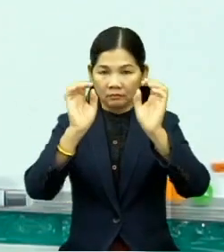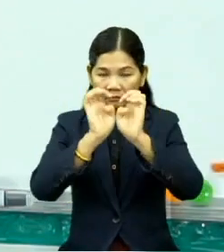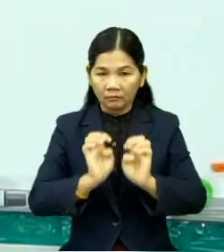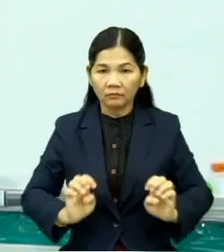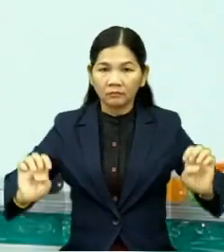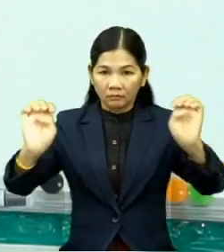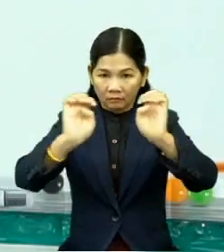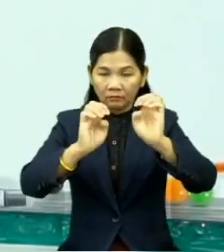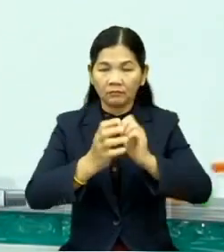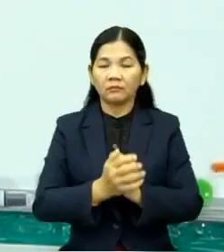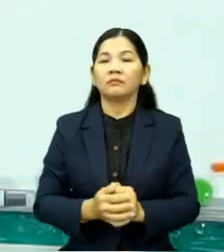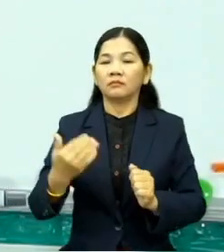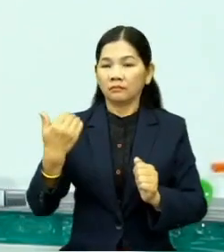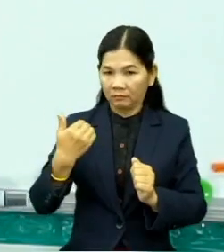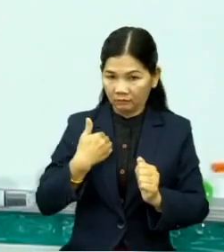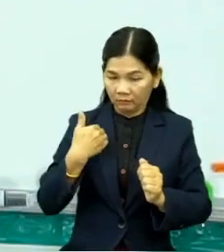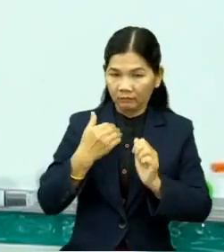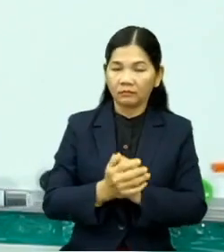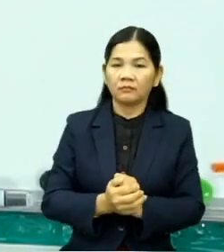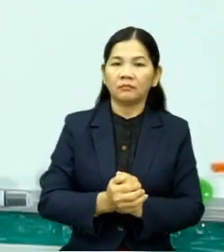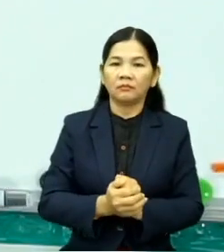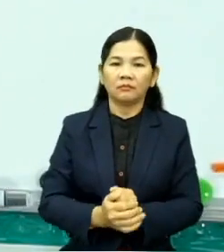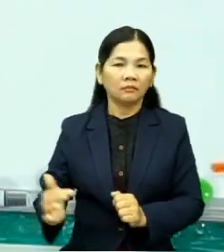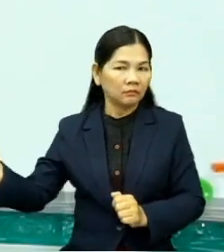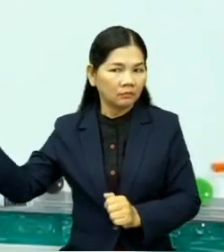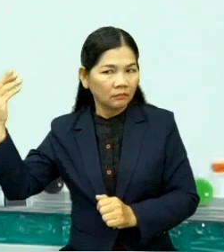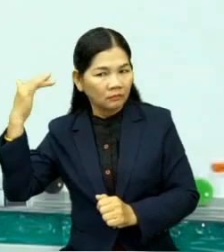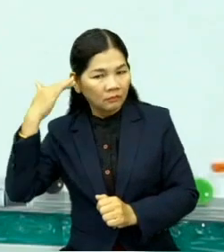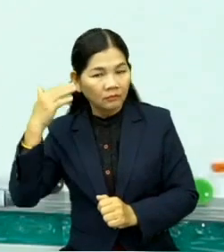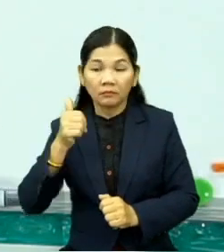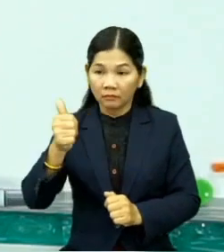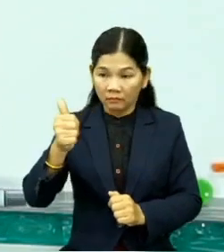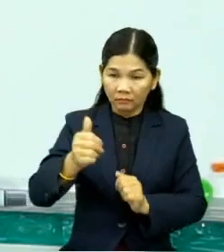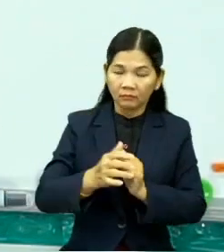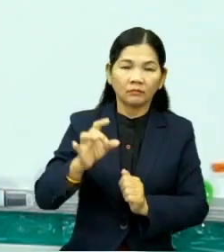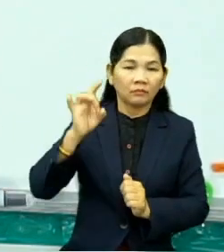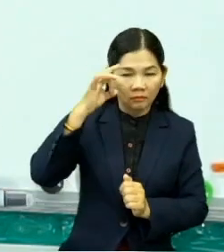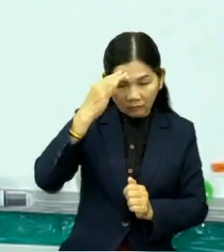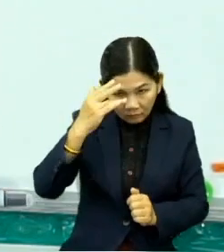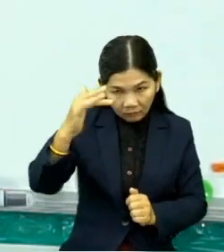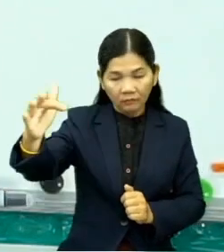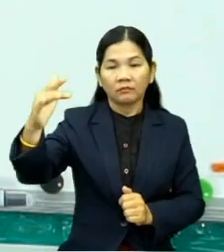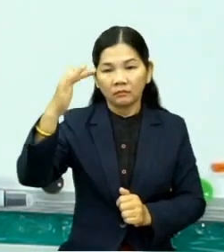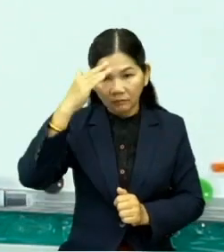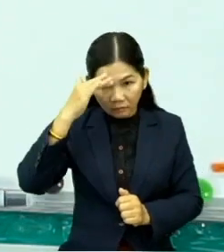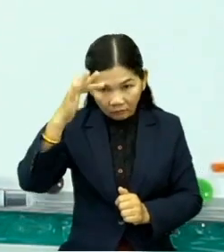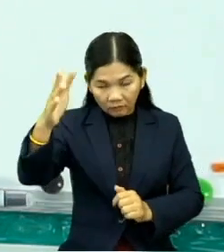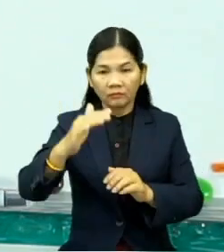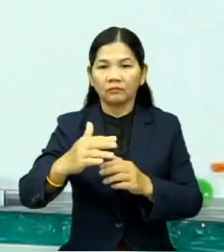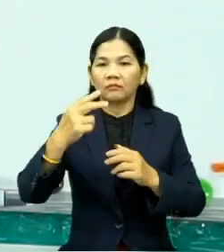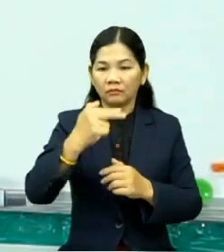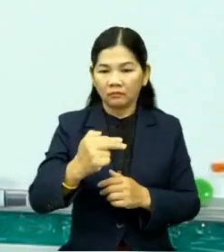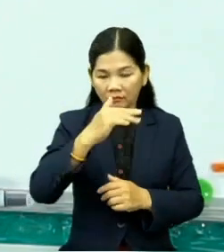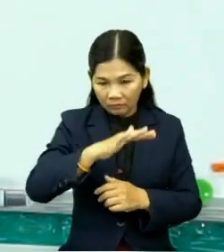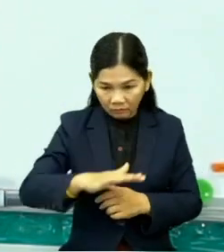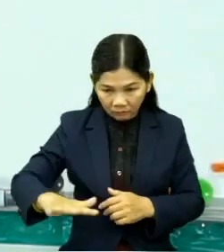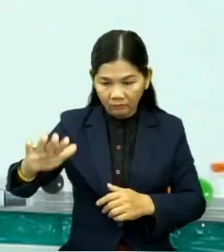តិដែលមានសំនៀងពីរោះលន្លង់លន្លោចទន់ភ្ល